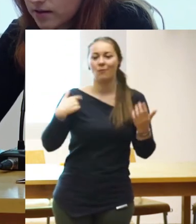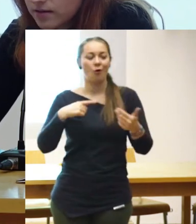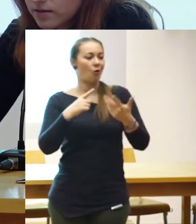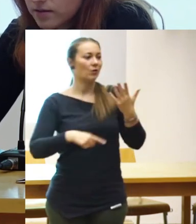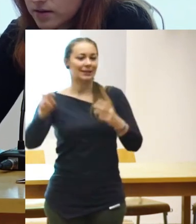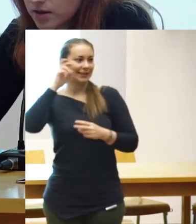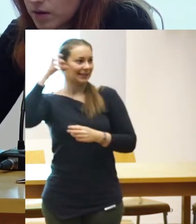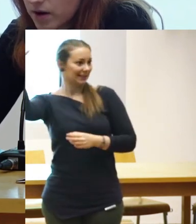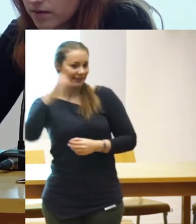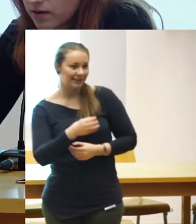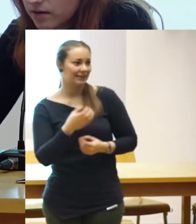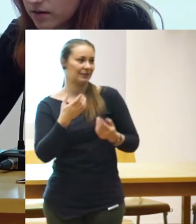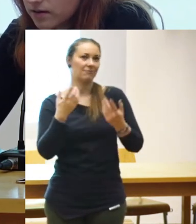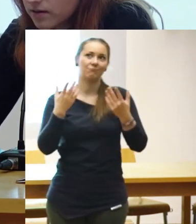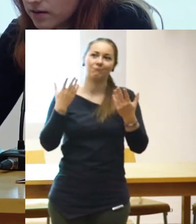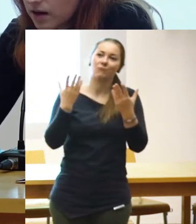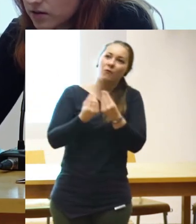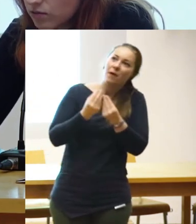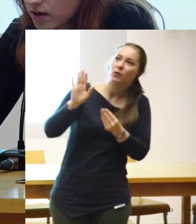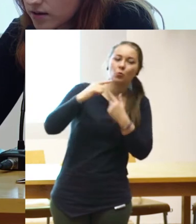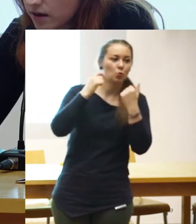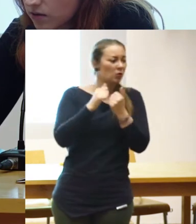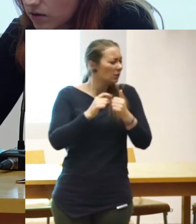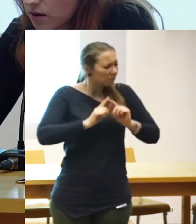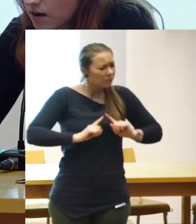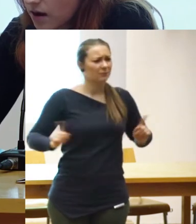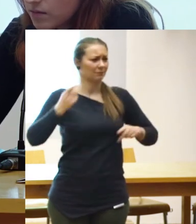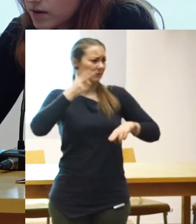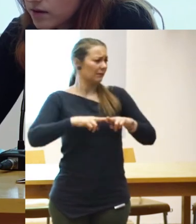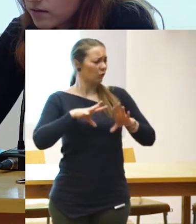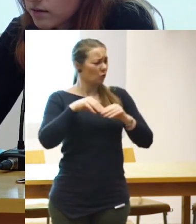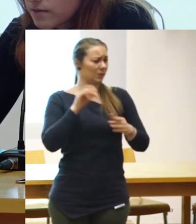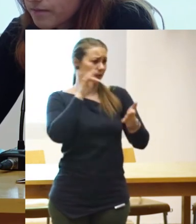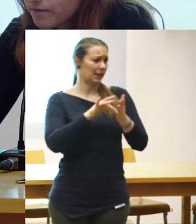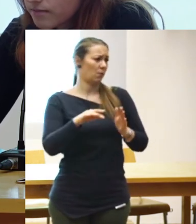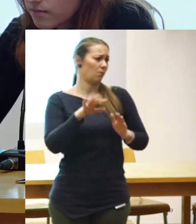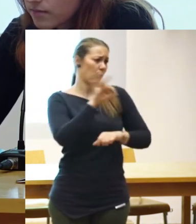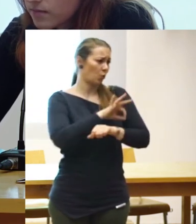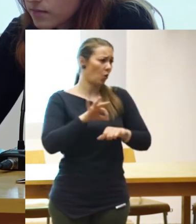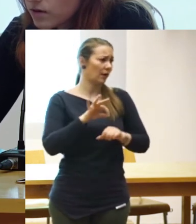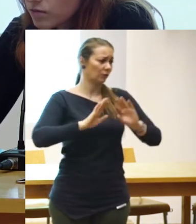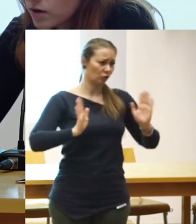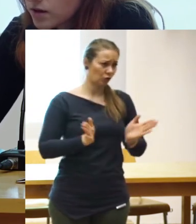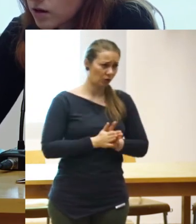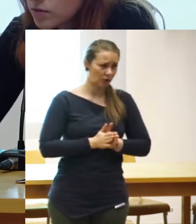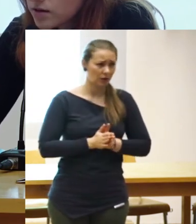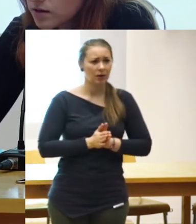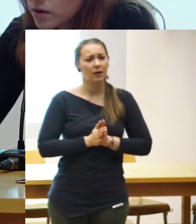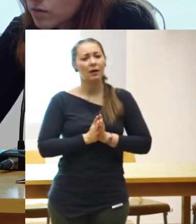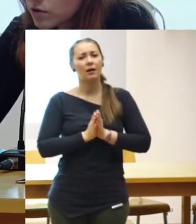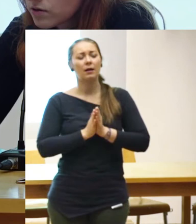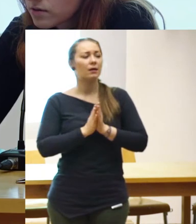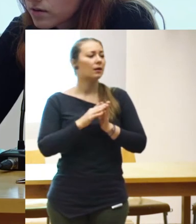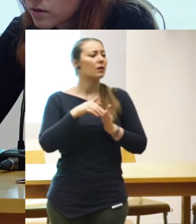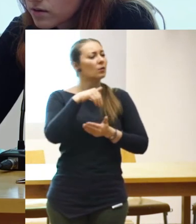projektech se snažíme právě klást důraz na to, aby ty umělkyně a umělci